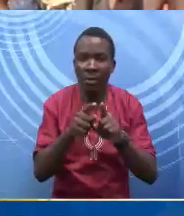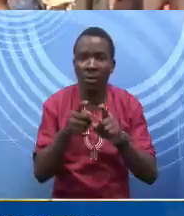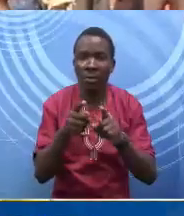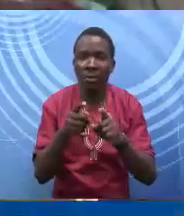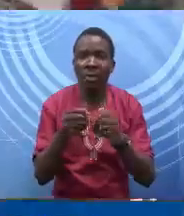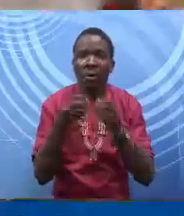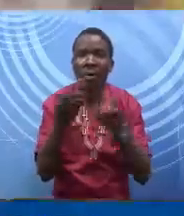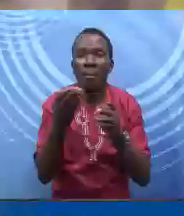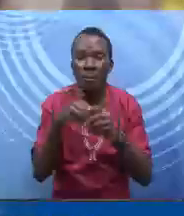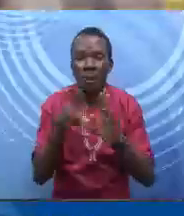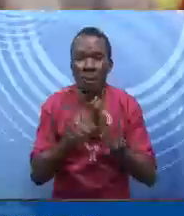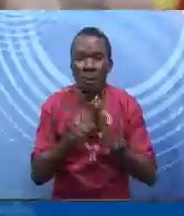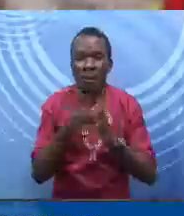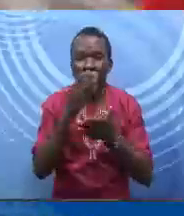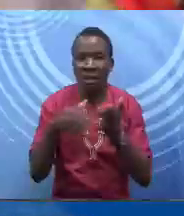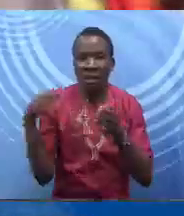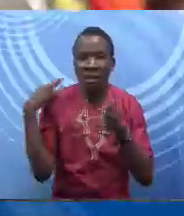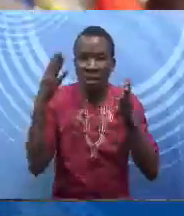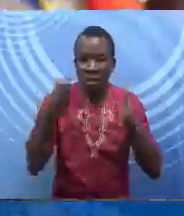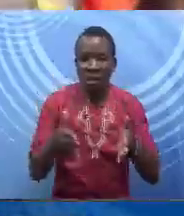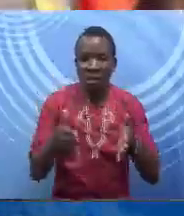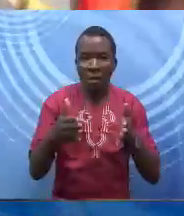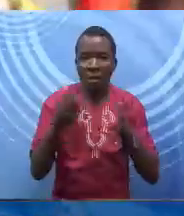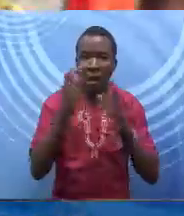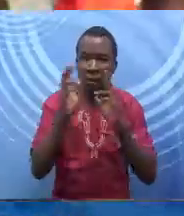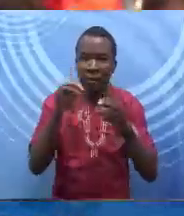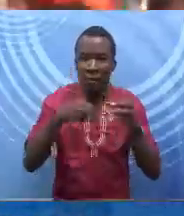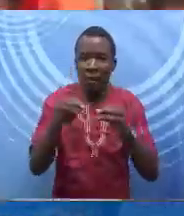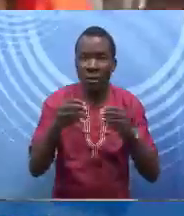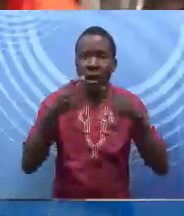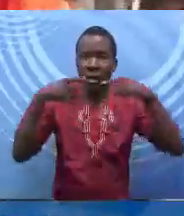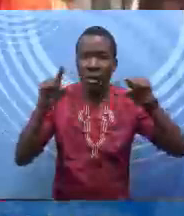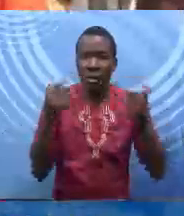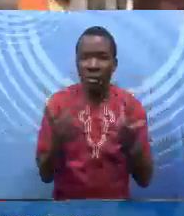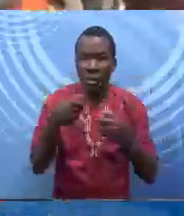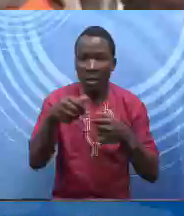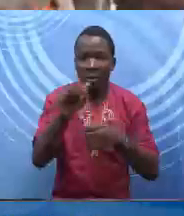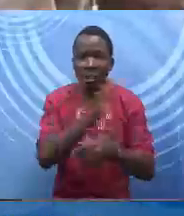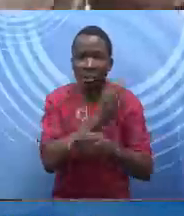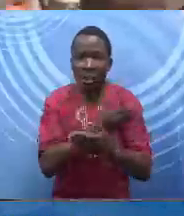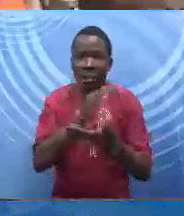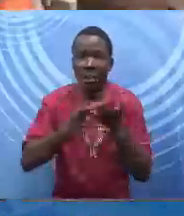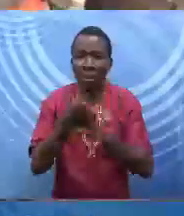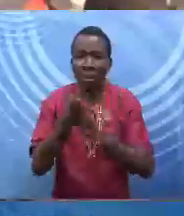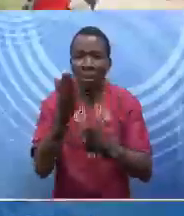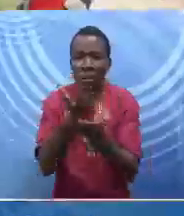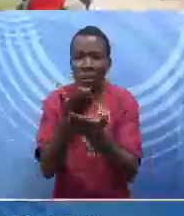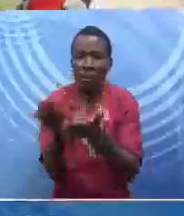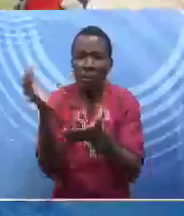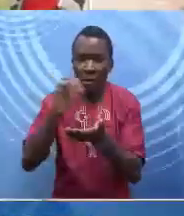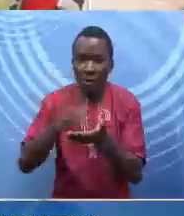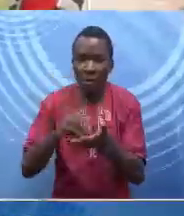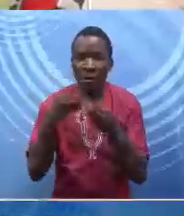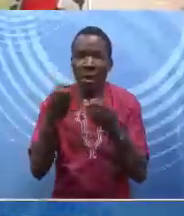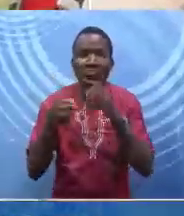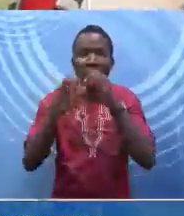umwanya. Rumwe mu rubyiruko rw'abakorerabushake twasanze muri iri soko badutangarije ko kuri ubu nabo imbaraga zimaze kuba zashira bagasaba yuko bakagombye guhabwa